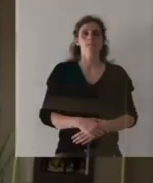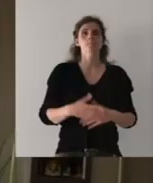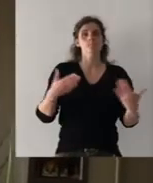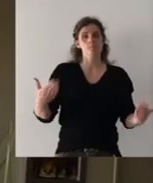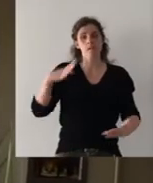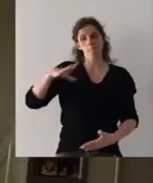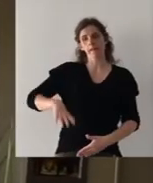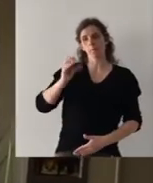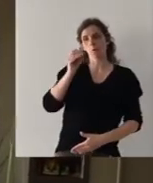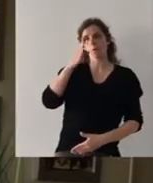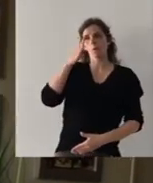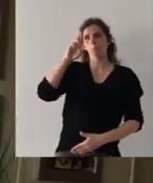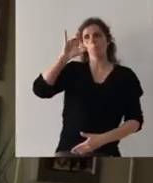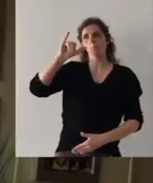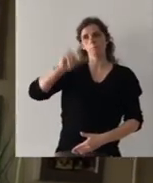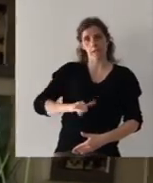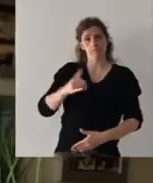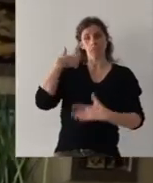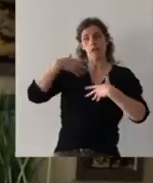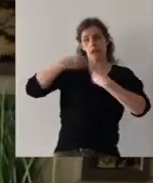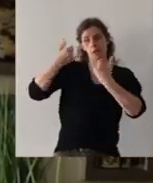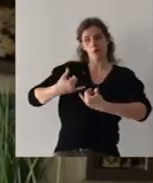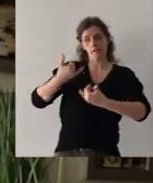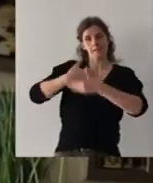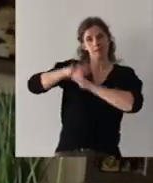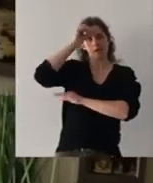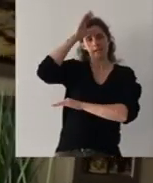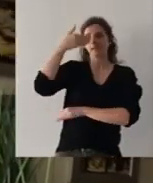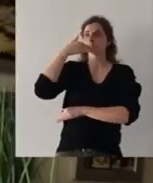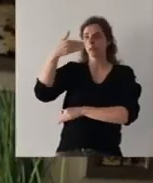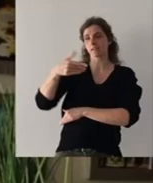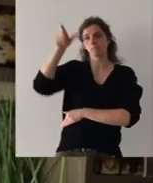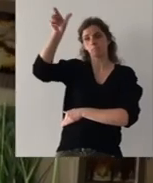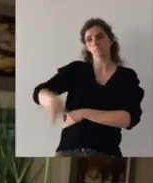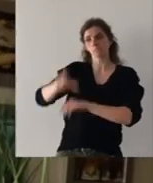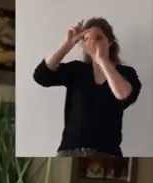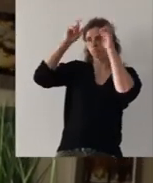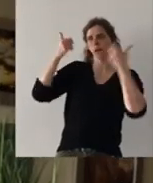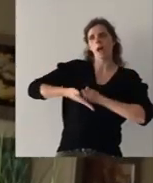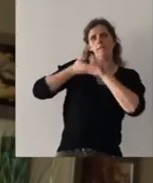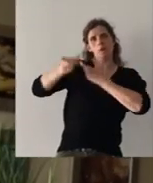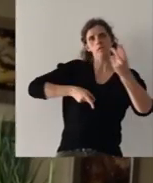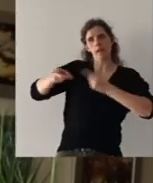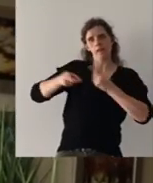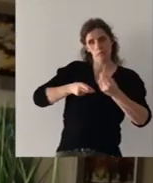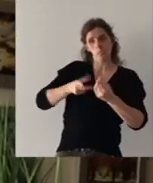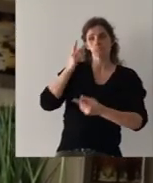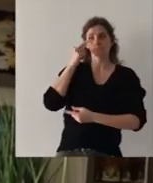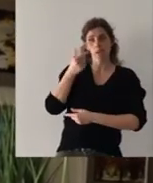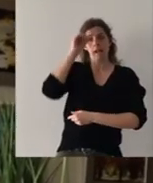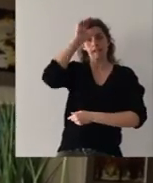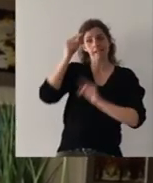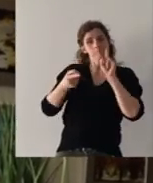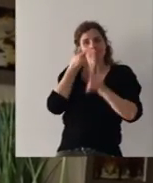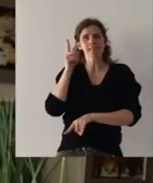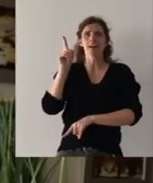Bien, Madame Aubry, merci de nous recevoir ici à la clinique Pochet. Alors, vous êtes assistante de direction dans cette clinique qui a une